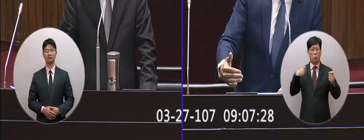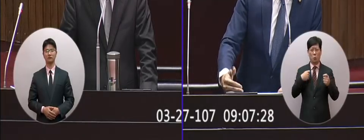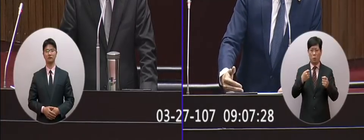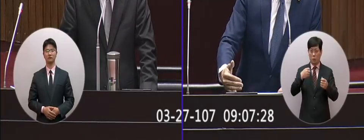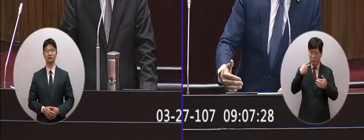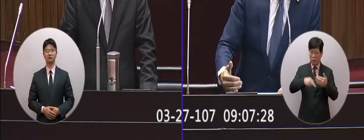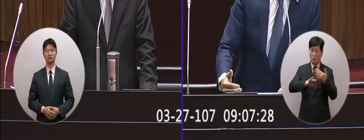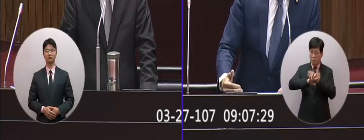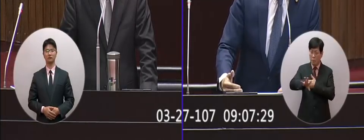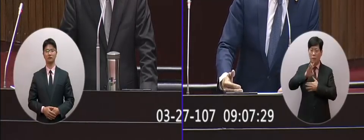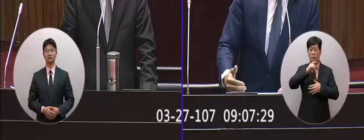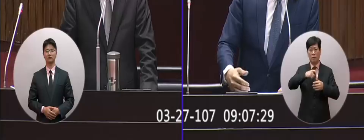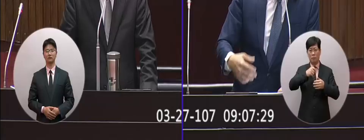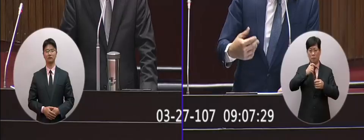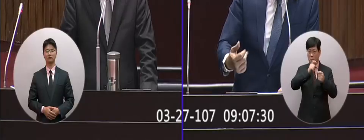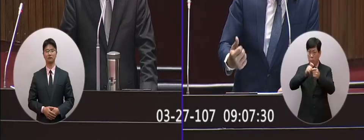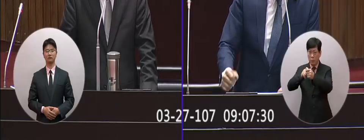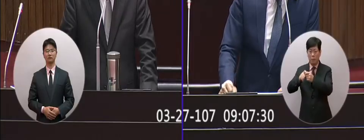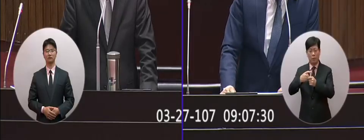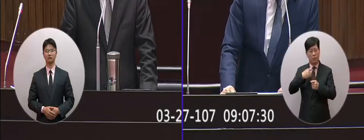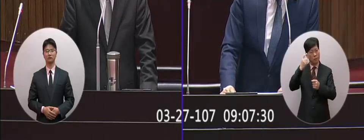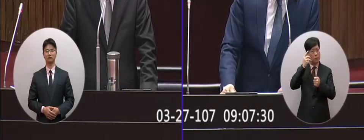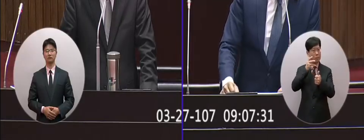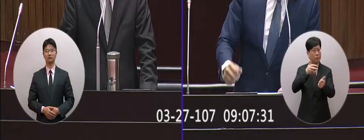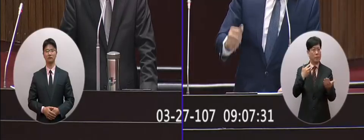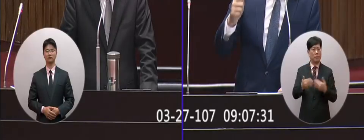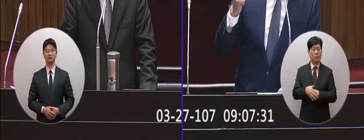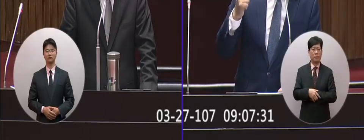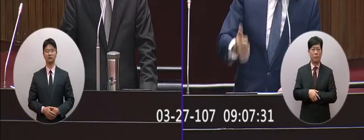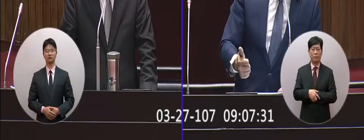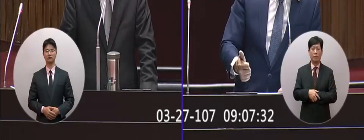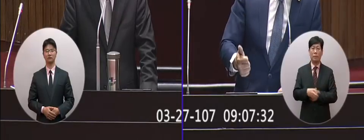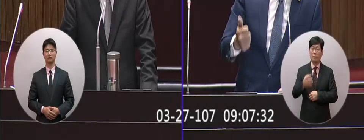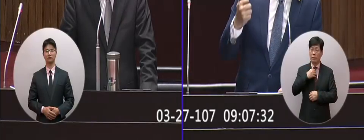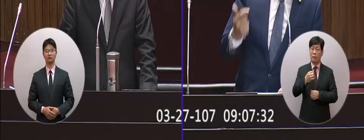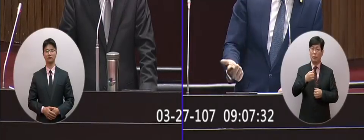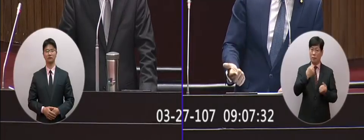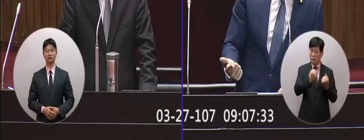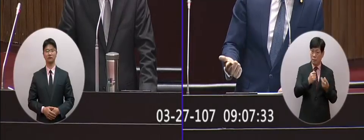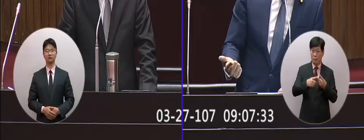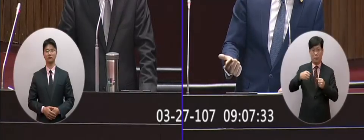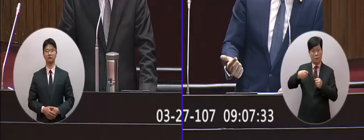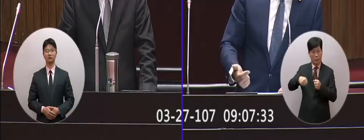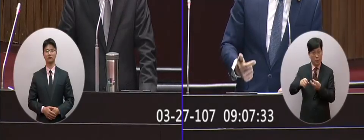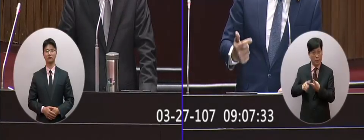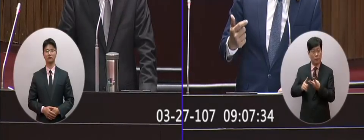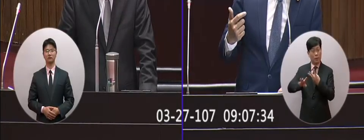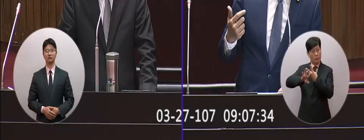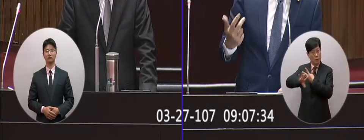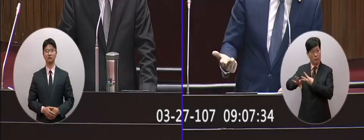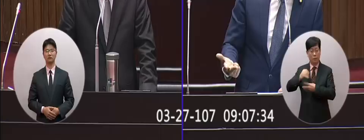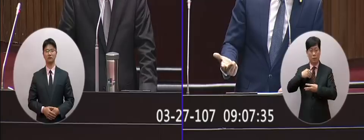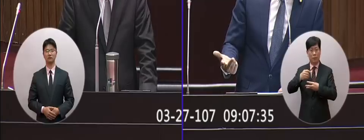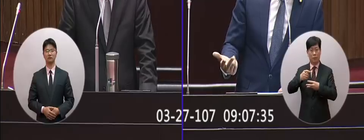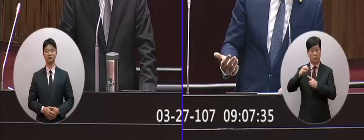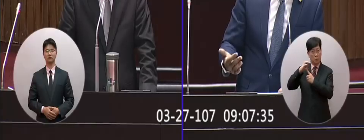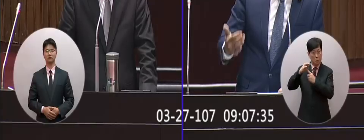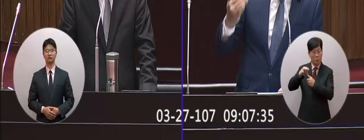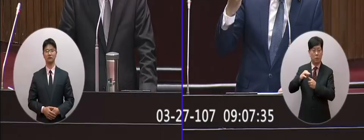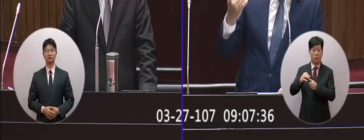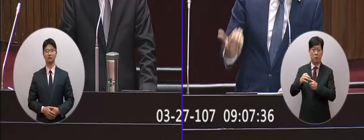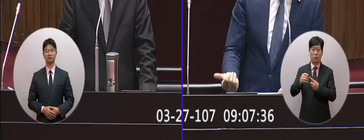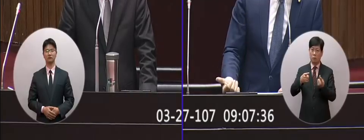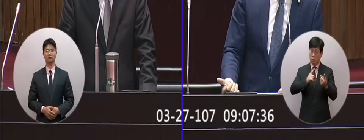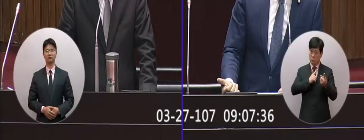程，中间应该还有不同的期程。所以我在这边具体请教您的就是说，不管是汽车、机车或者其他的相关的公车、公务车